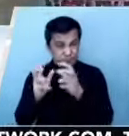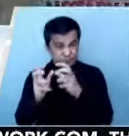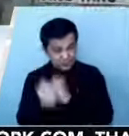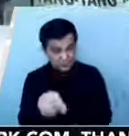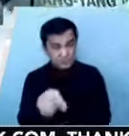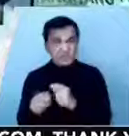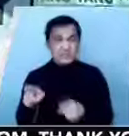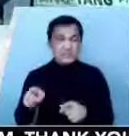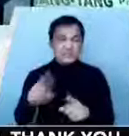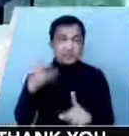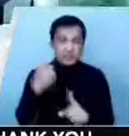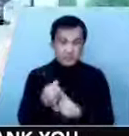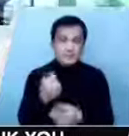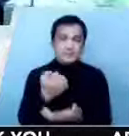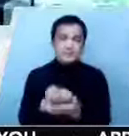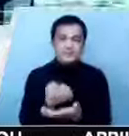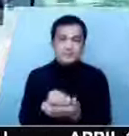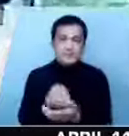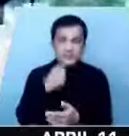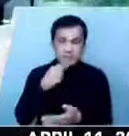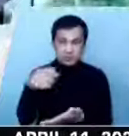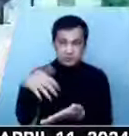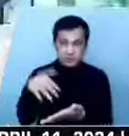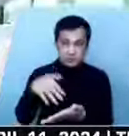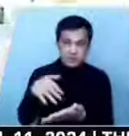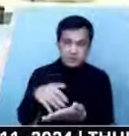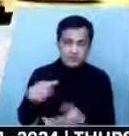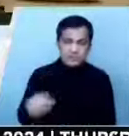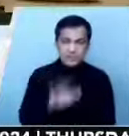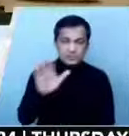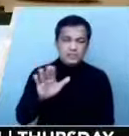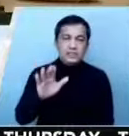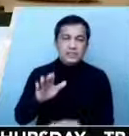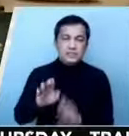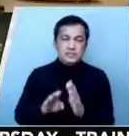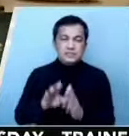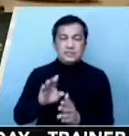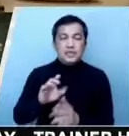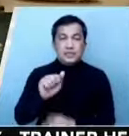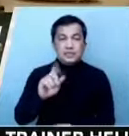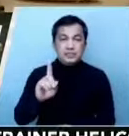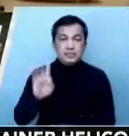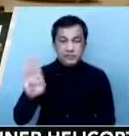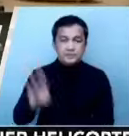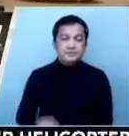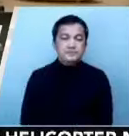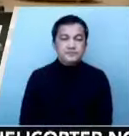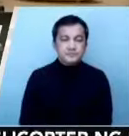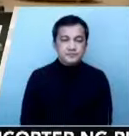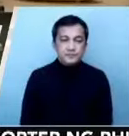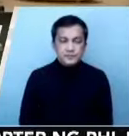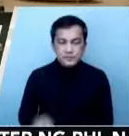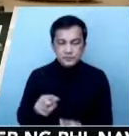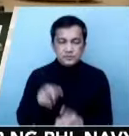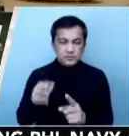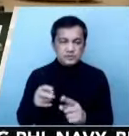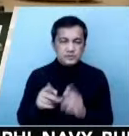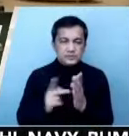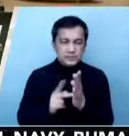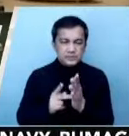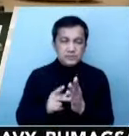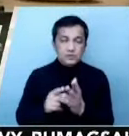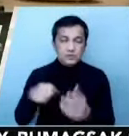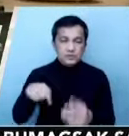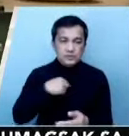ekonomiya ayon sa pag-aaral ng Asian Development Bank. The weather-related aspects are also key. We are in the midst of a heat